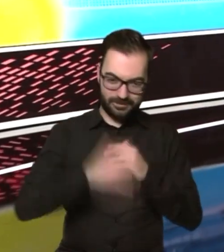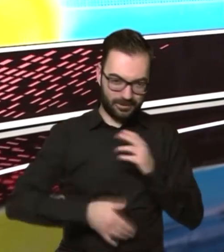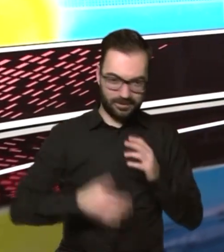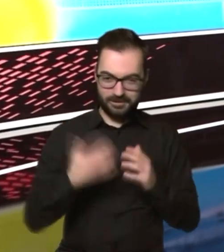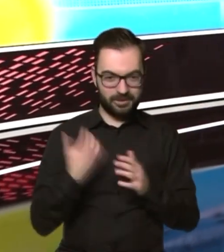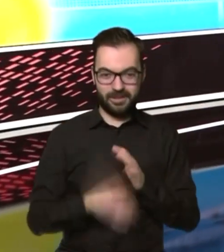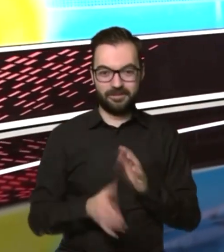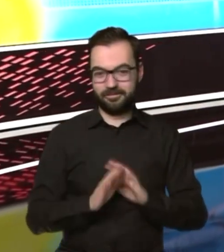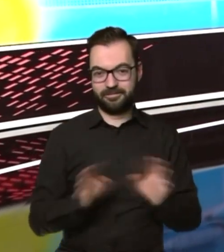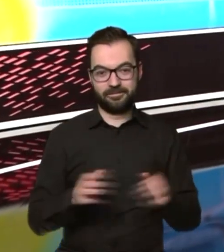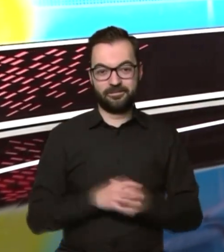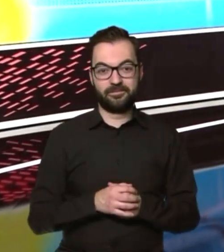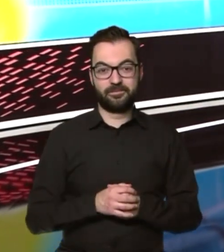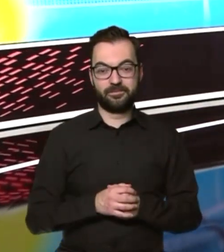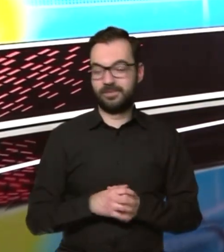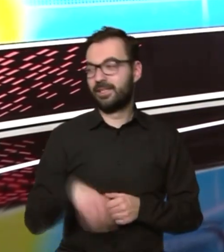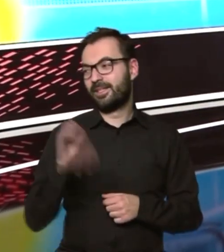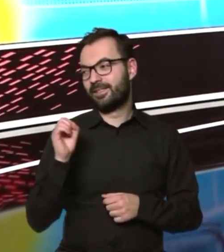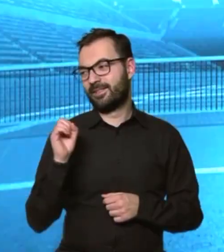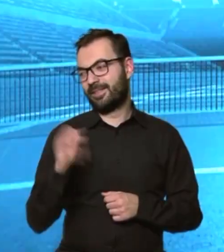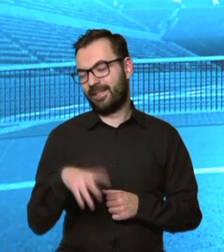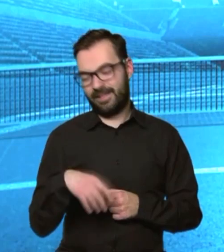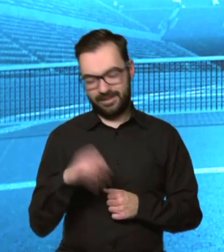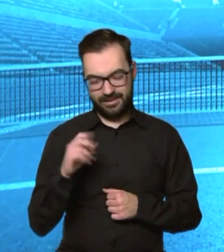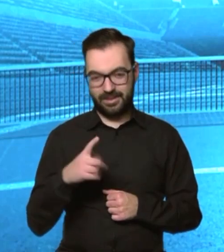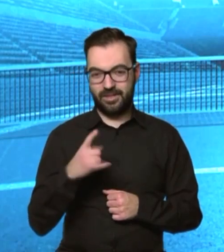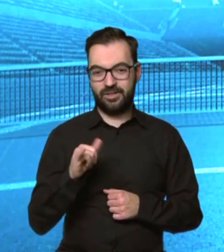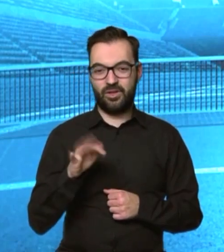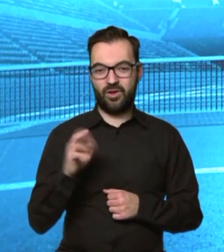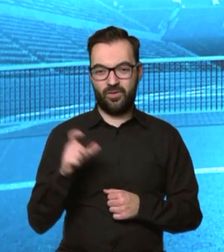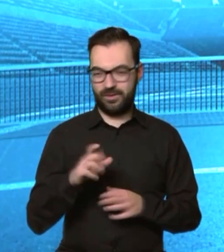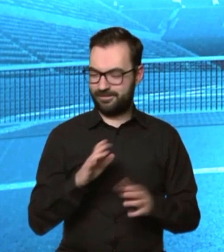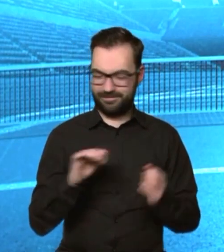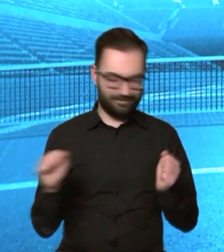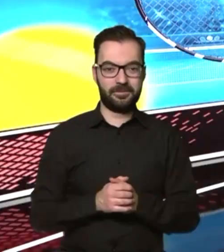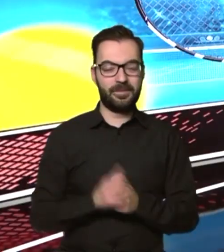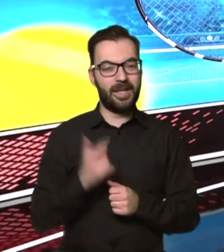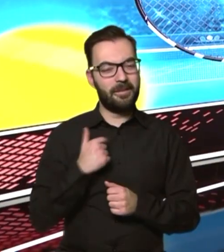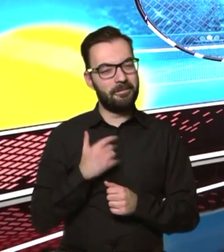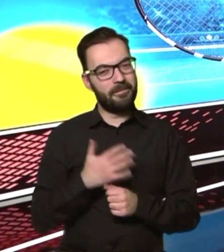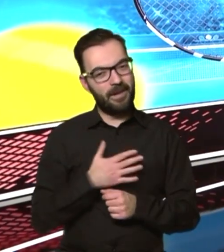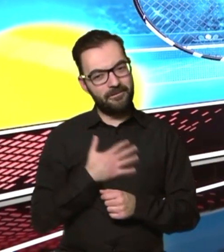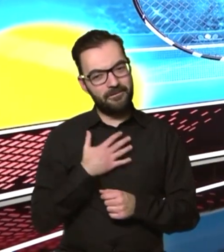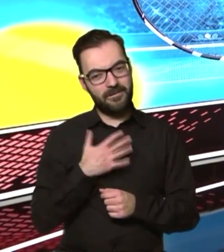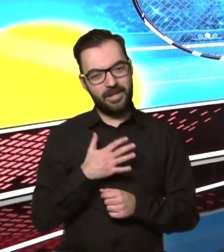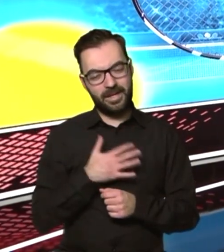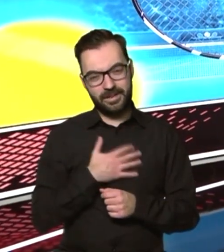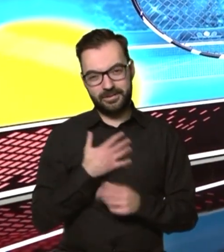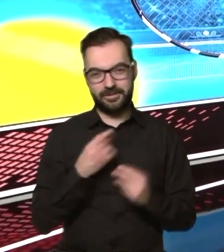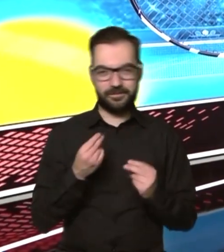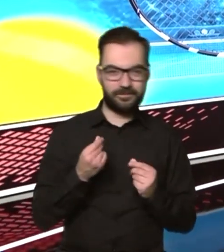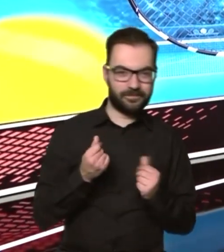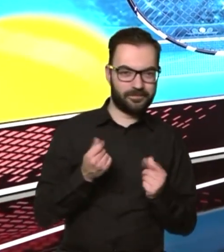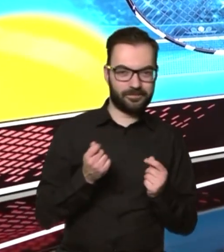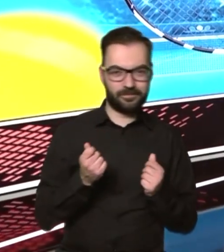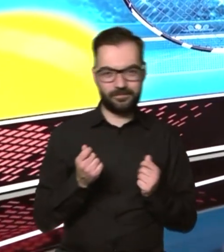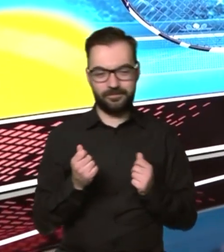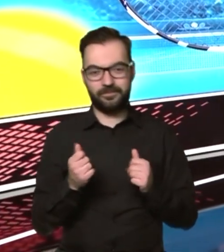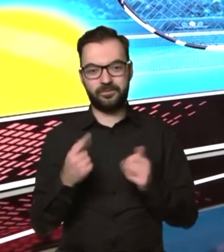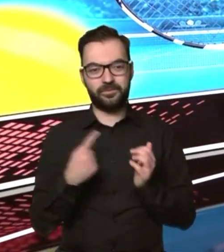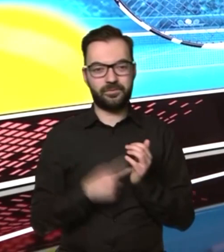później przegrał z Nowakiem Dżokowiczem. Tak, tak, tak. Nowak Dżokowicz idzie po swoje. Naprawdę trzeba, że ostatnio nadzwyczaj